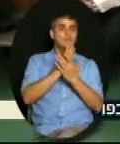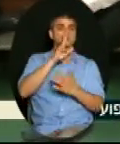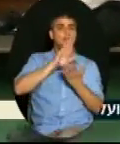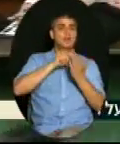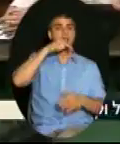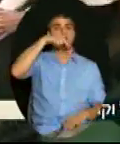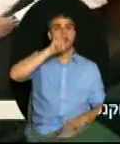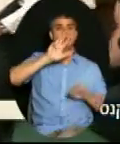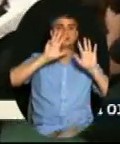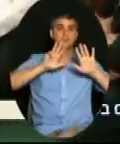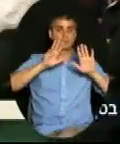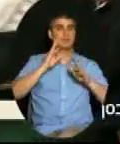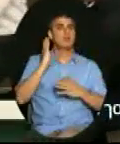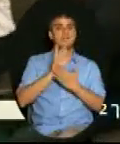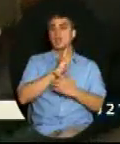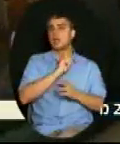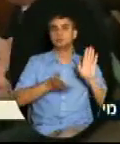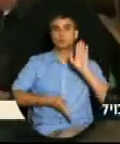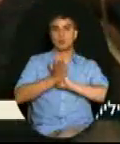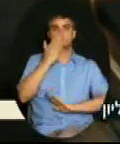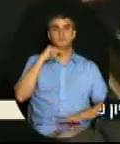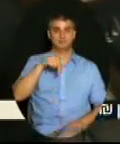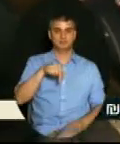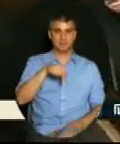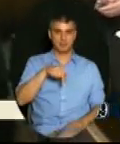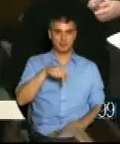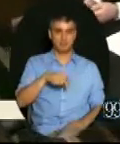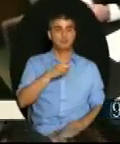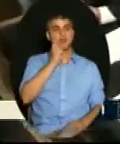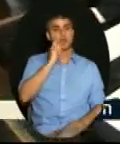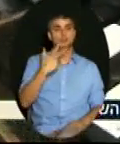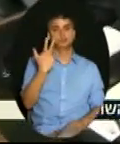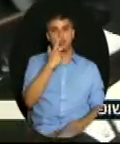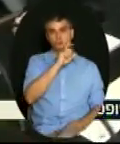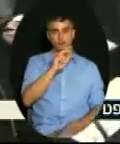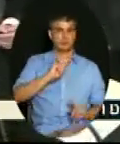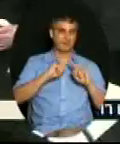ב-1 בספטמבר, ועד אז נאסר עליהם לצאת מהארץ. עונשם של 3